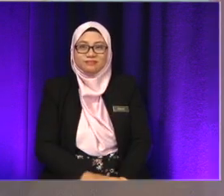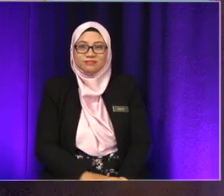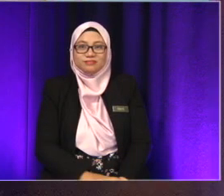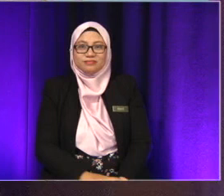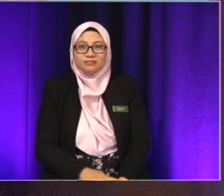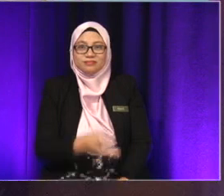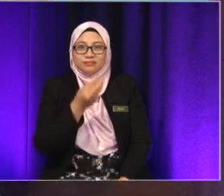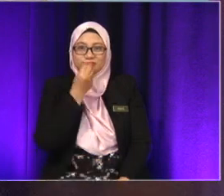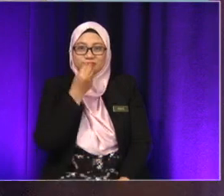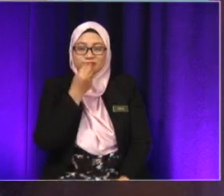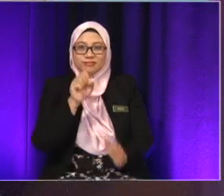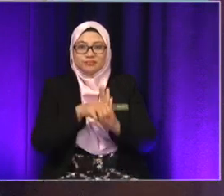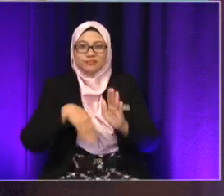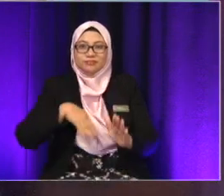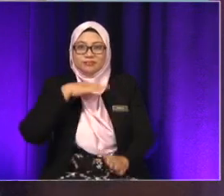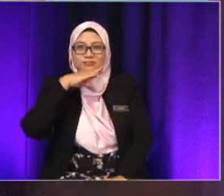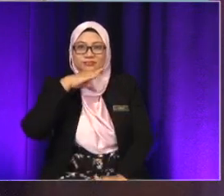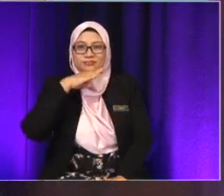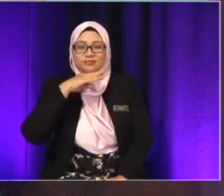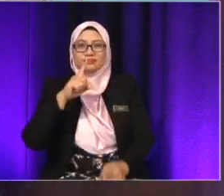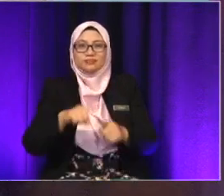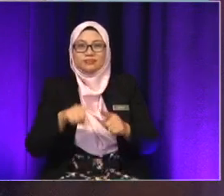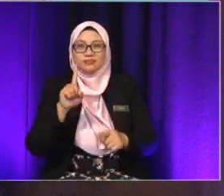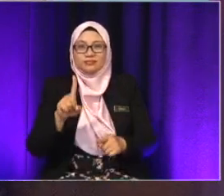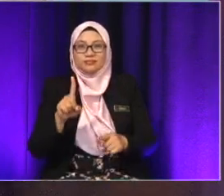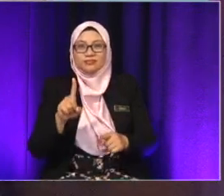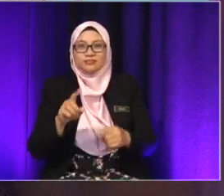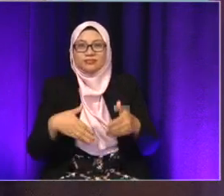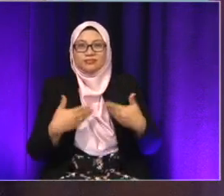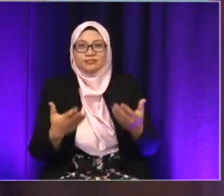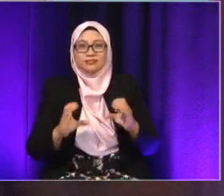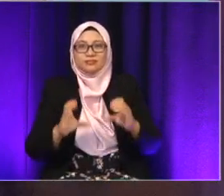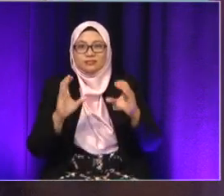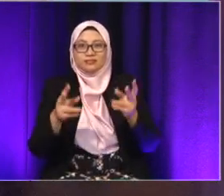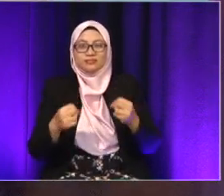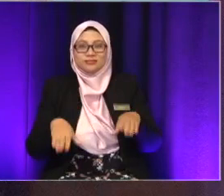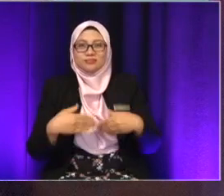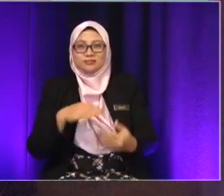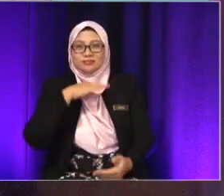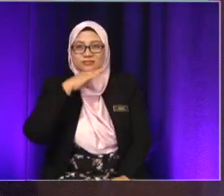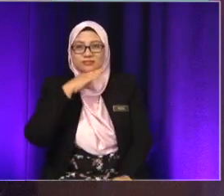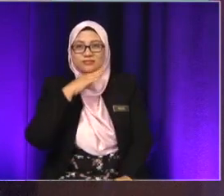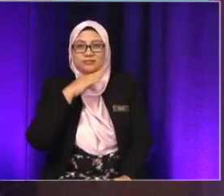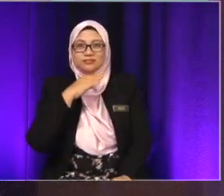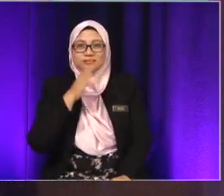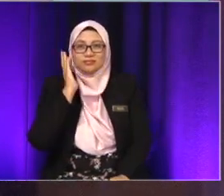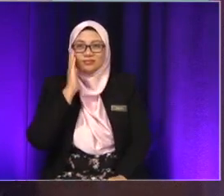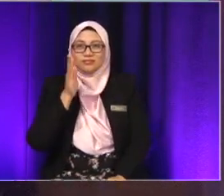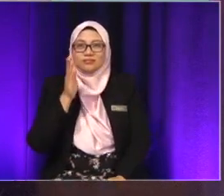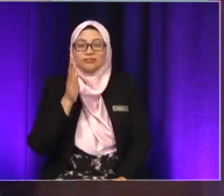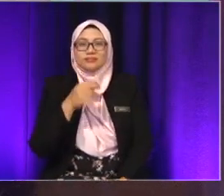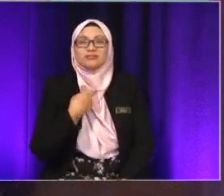makan sebelum kenyang kan. Betul. Tapi salah satu nak bagi nampak dia kenyang, kita akan belahak lah kan. Berhenti lah. Itulah je. Itu dah kenyang lah tu. Dah kenyang lah.